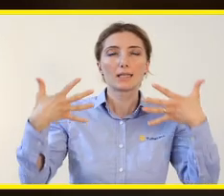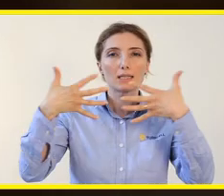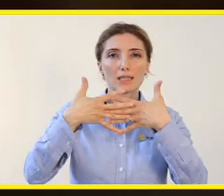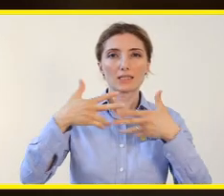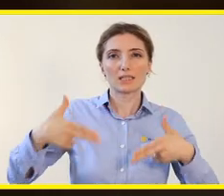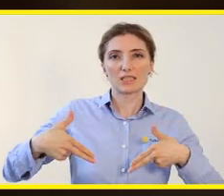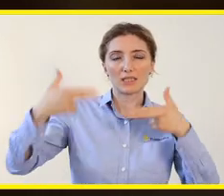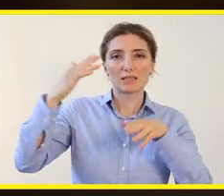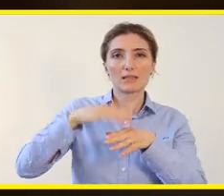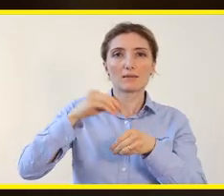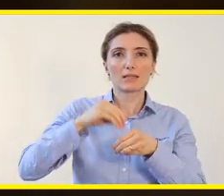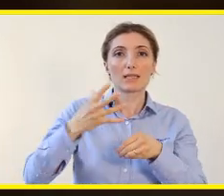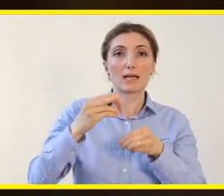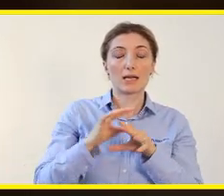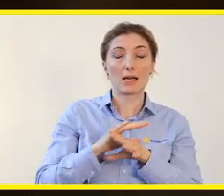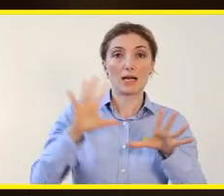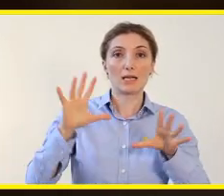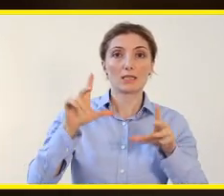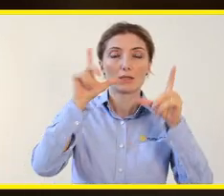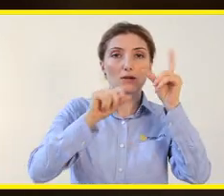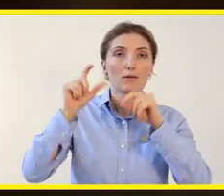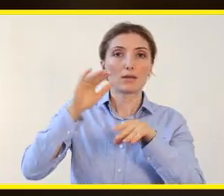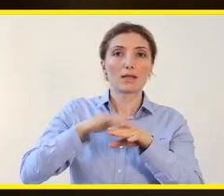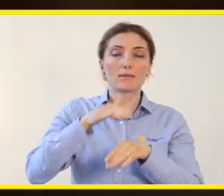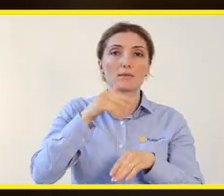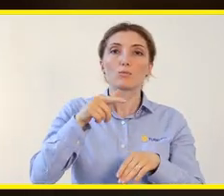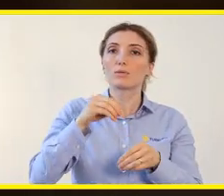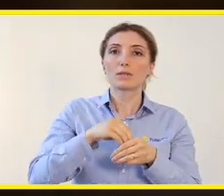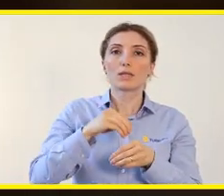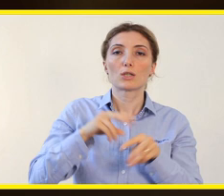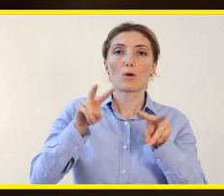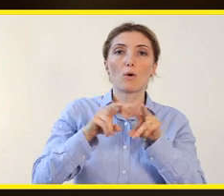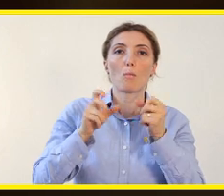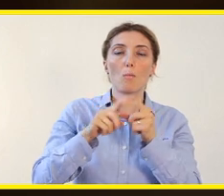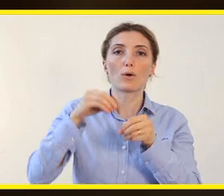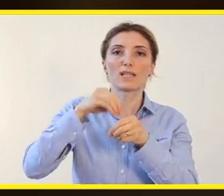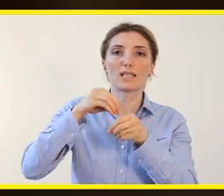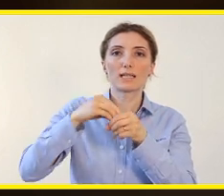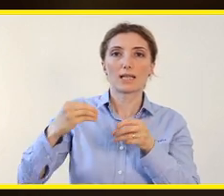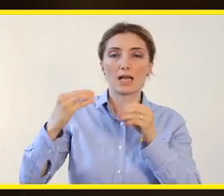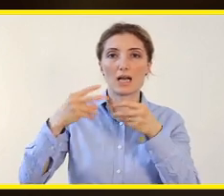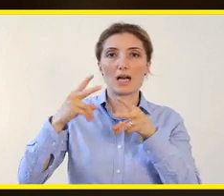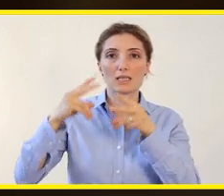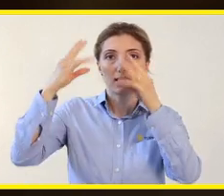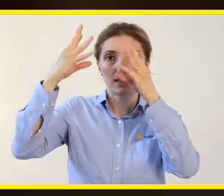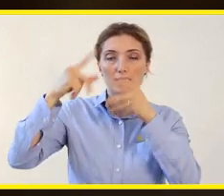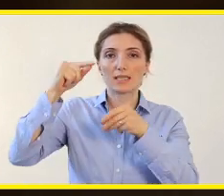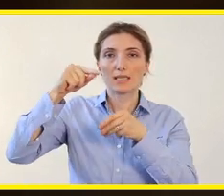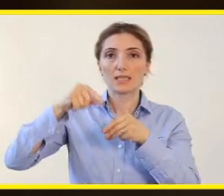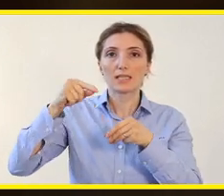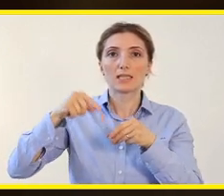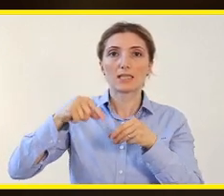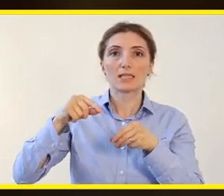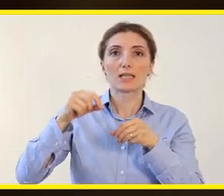Gece çekimi yapmak istediğinizde daha aydınlık görüntüler elde edebilirsiniz. Bunun için mod tuşunu tıklayarak açılan